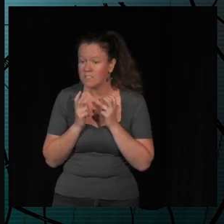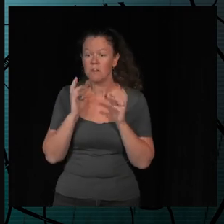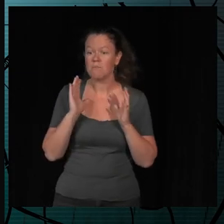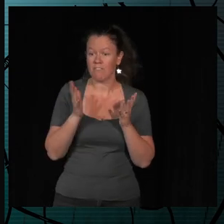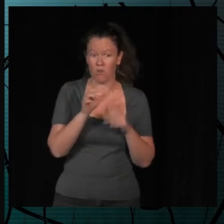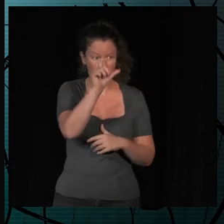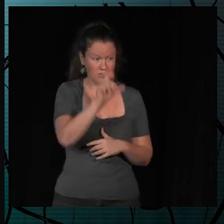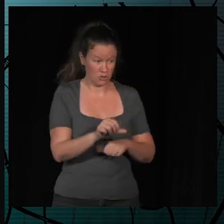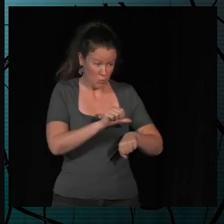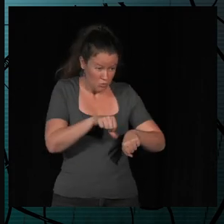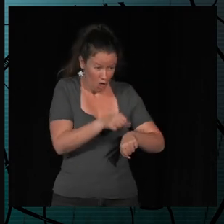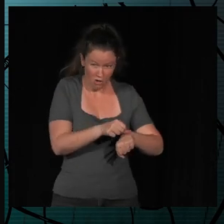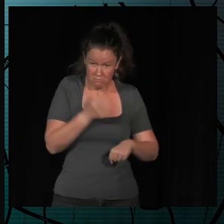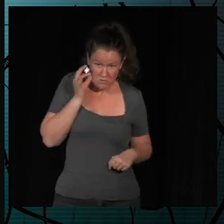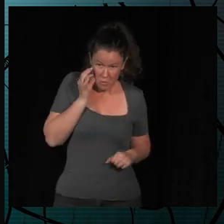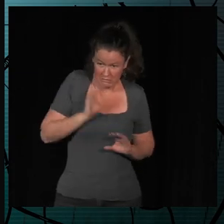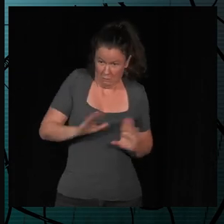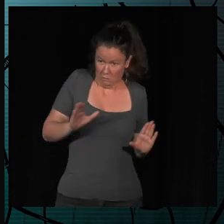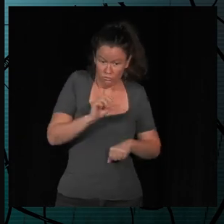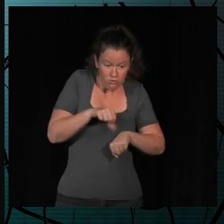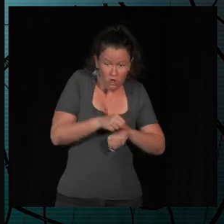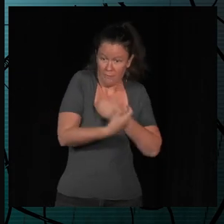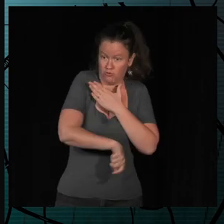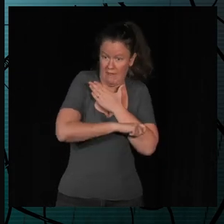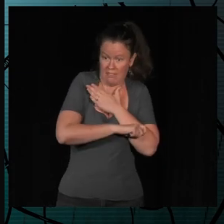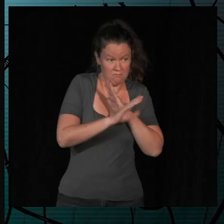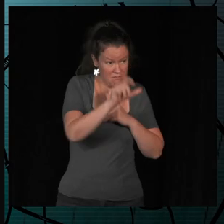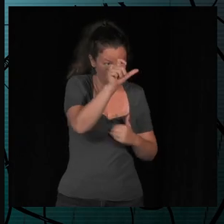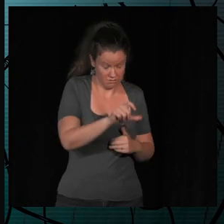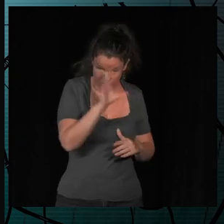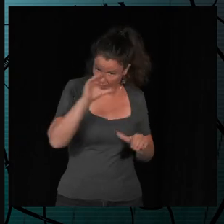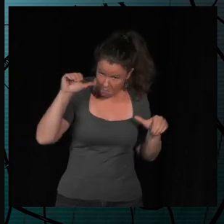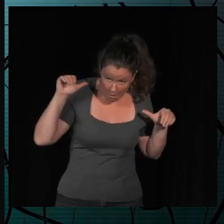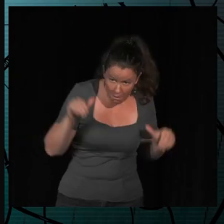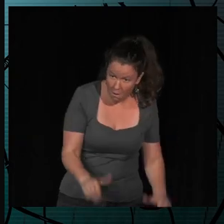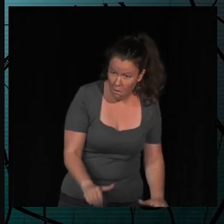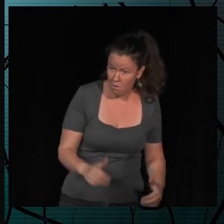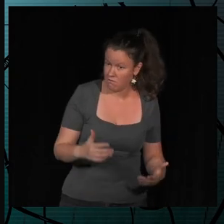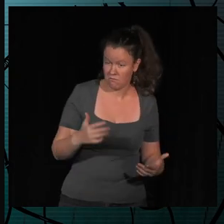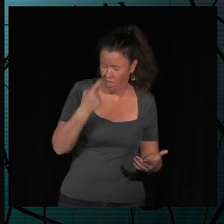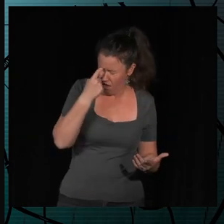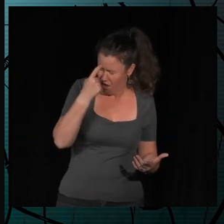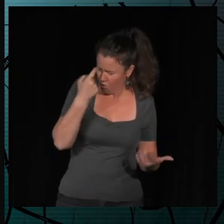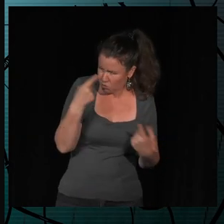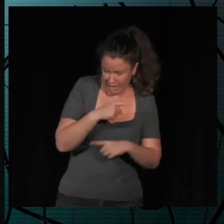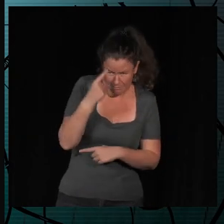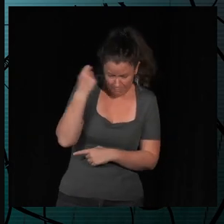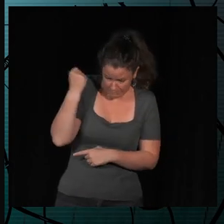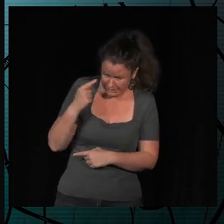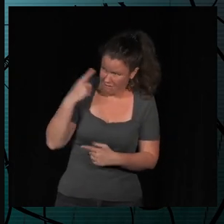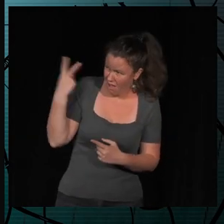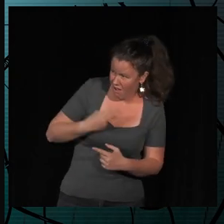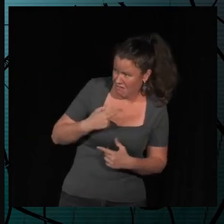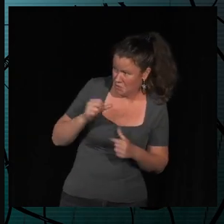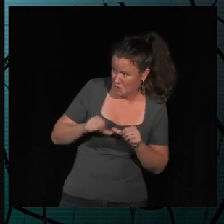par semaine parce que le reste du temps ils sont interdit de jeu et qui vont y penser toute la semaine et rêver de ça toute la semaine les joueurs professionnels